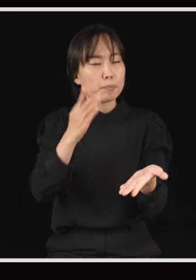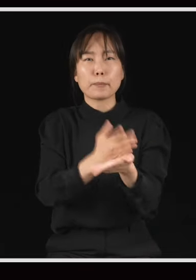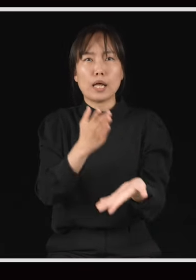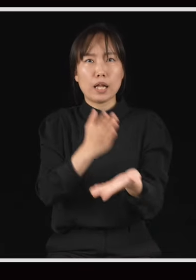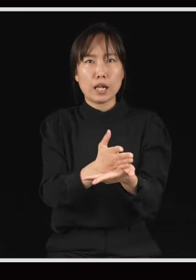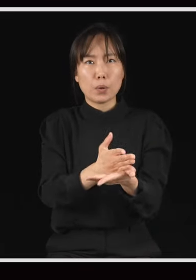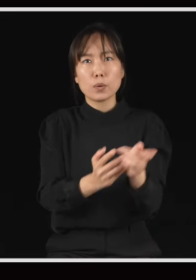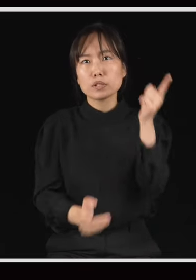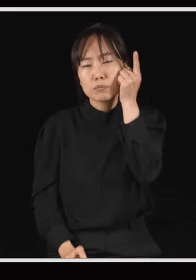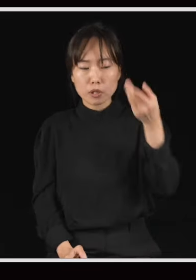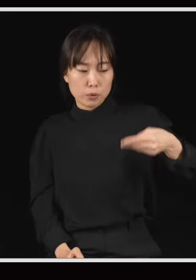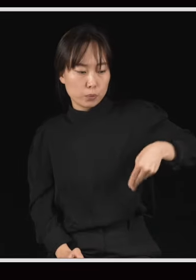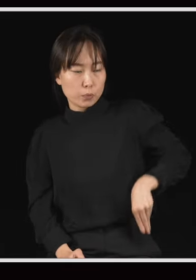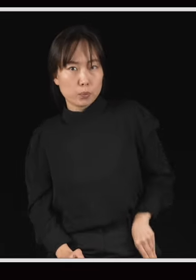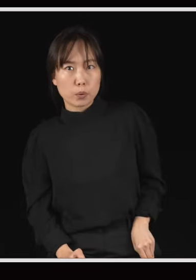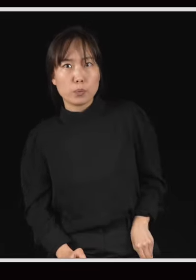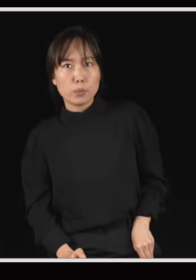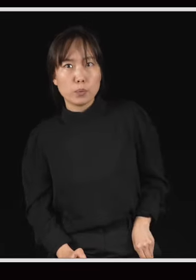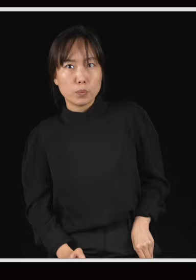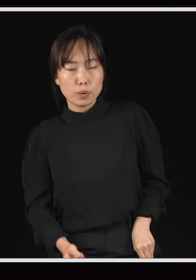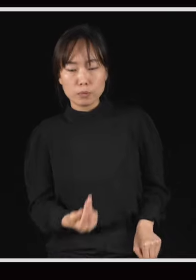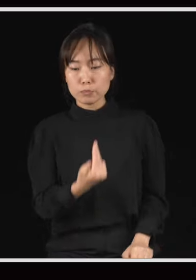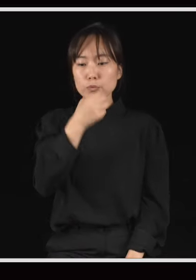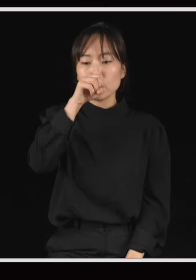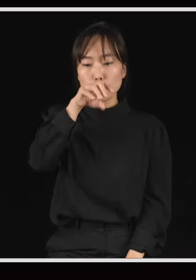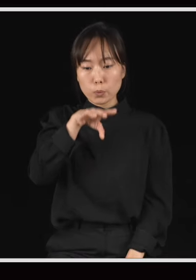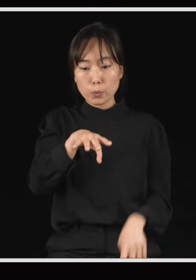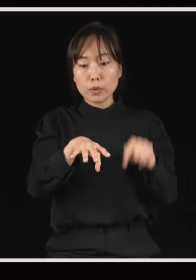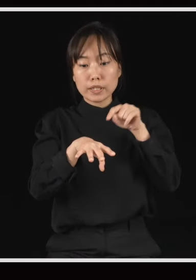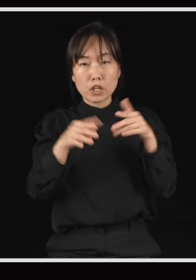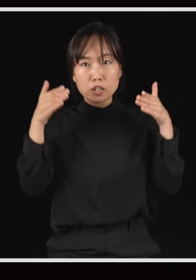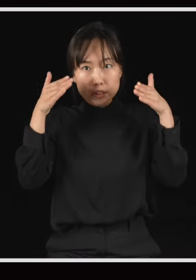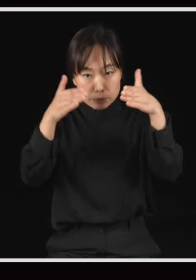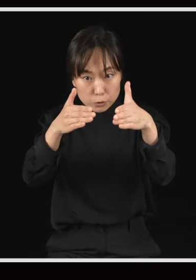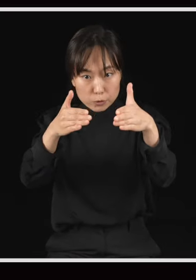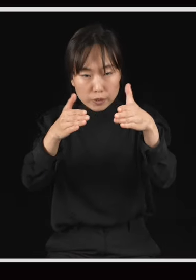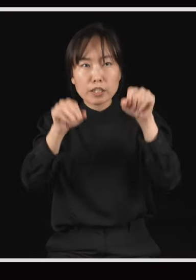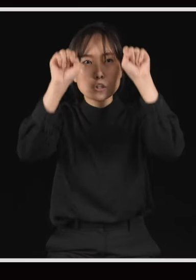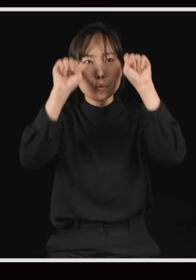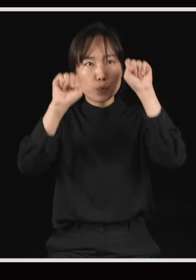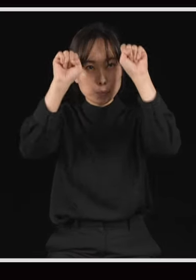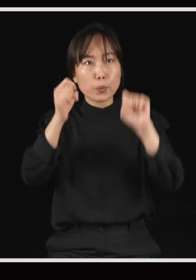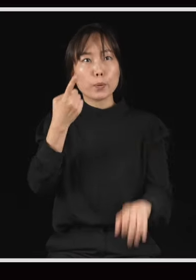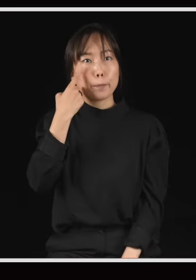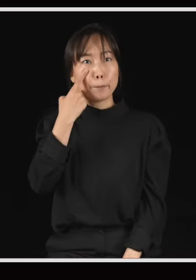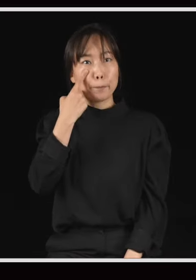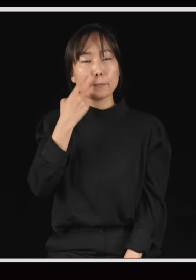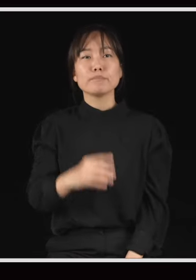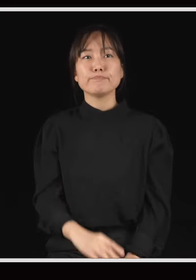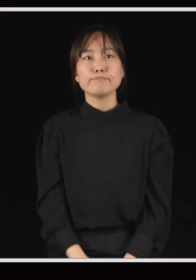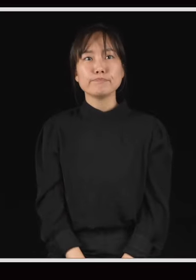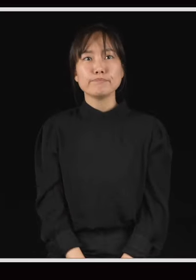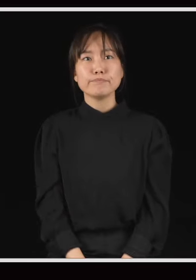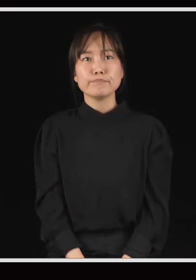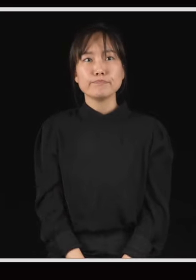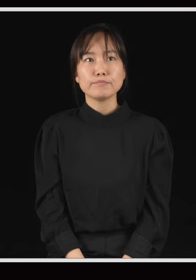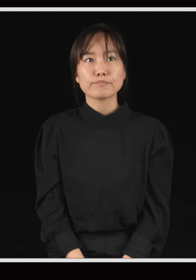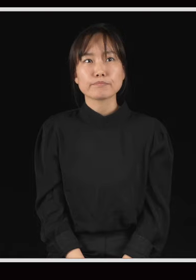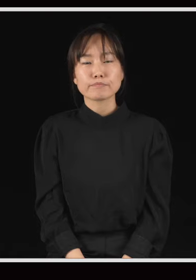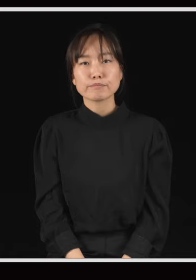좋습니다. 스마트폰을 놓고 주머니에 넣고 호흡을 생각을 하면서 내 호흡을 바라보면서 마음 챙김 명상을 하시면